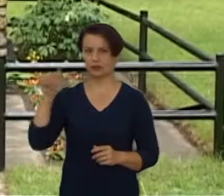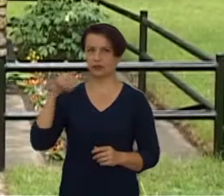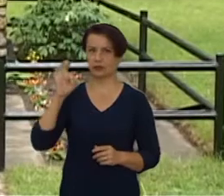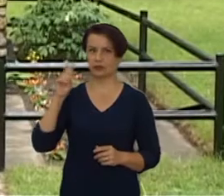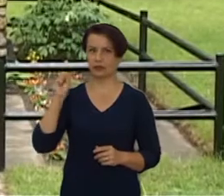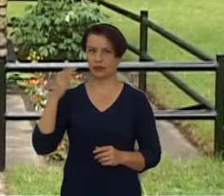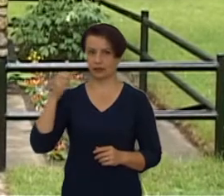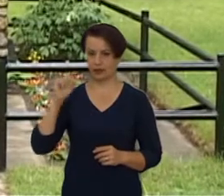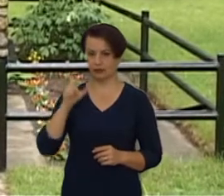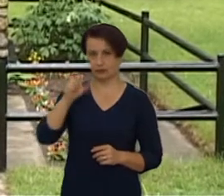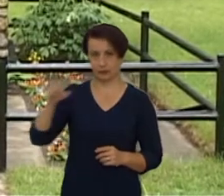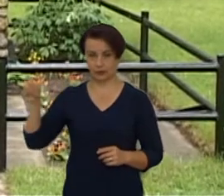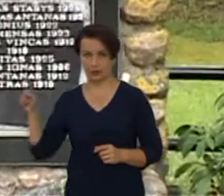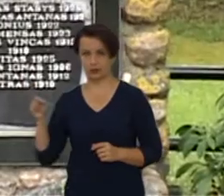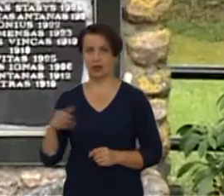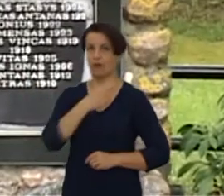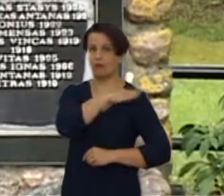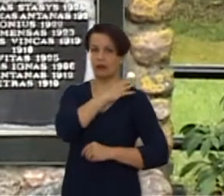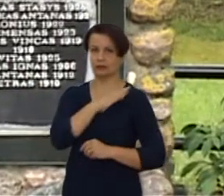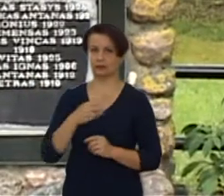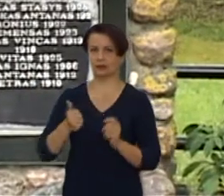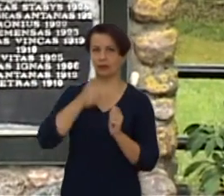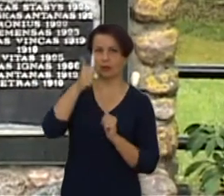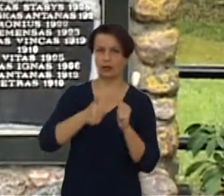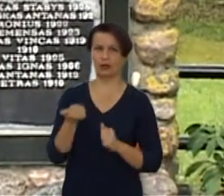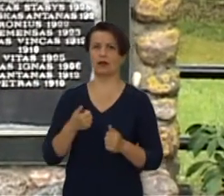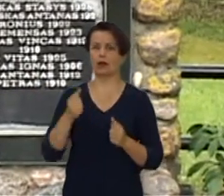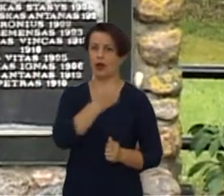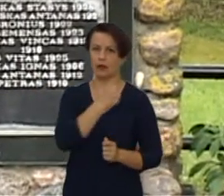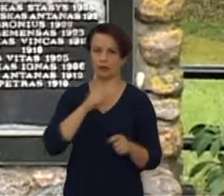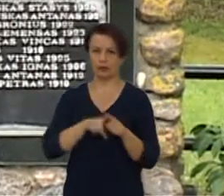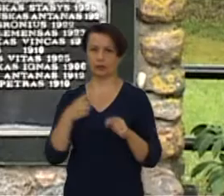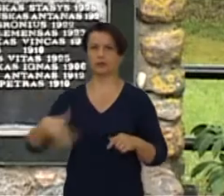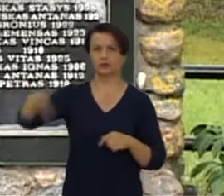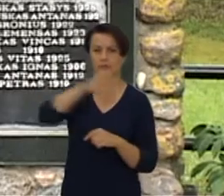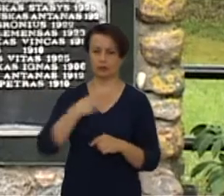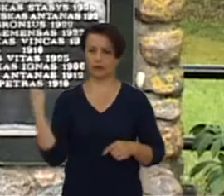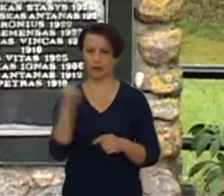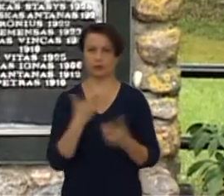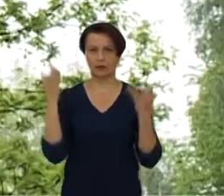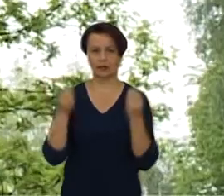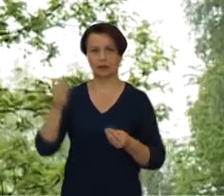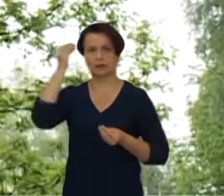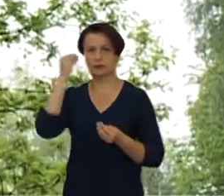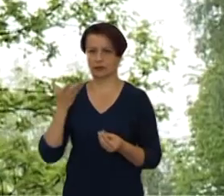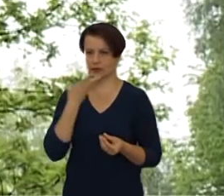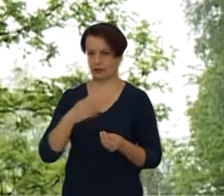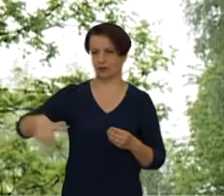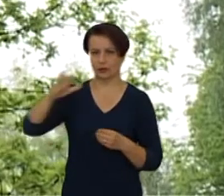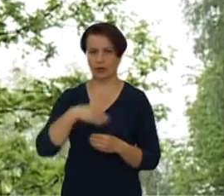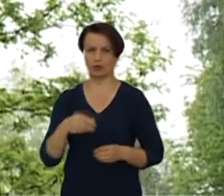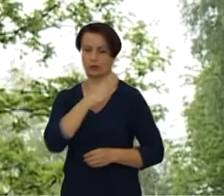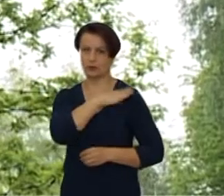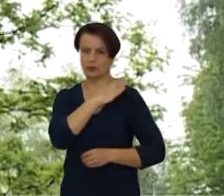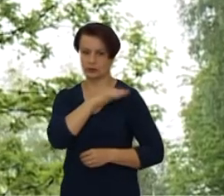Jos vainiečiai partizanų pagerbimo kariuomenės ir visuomenės vienybės dieną prisiminė ne tik savo krašto partizanus, už Lietuvos laisvę